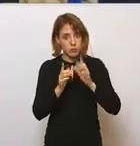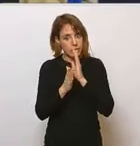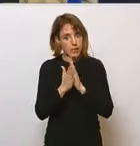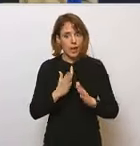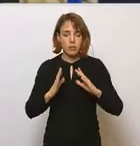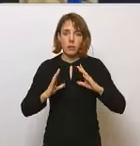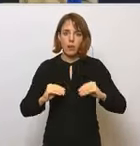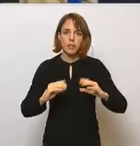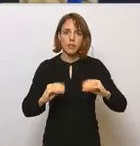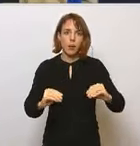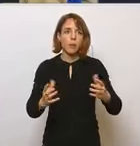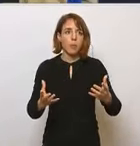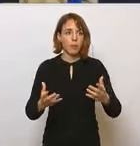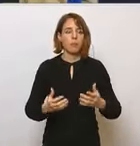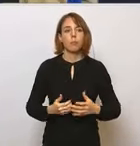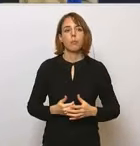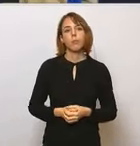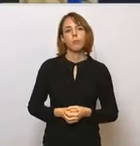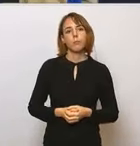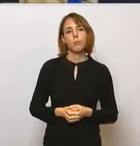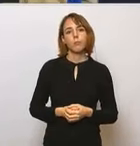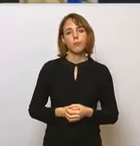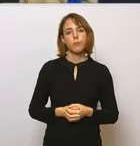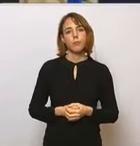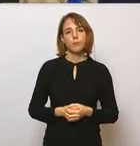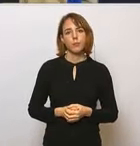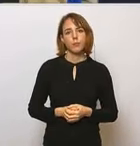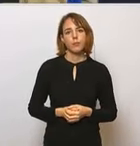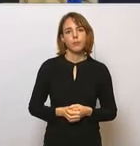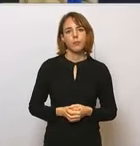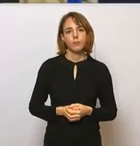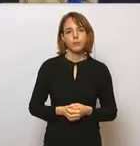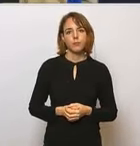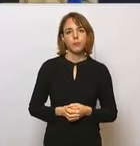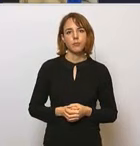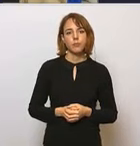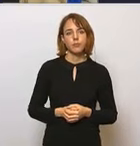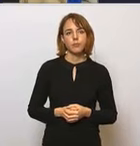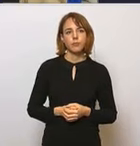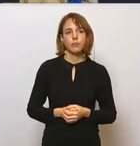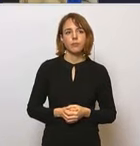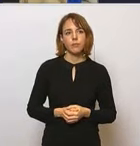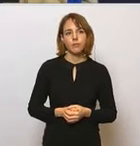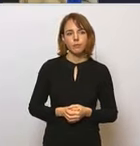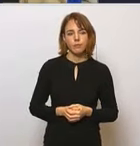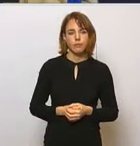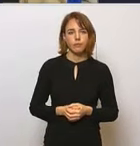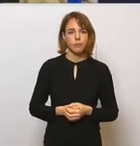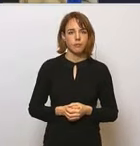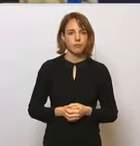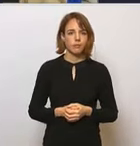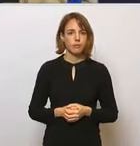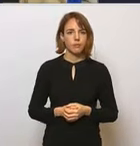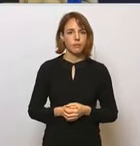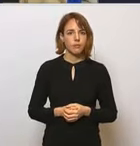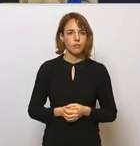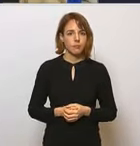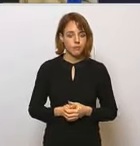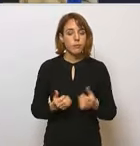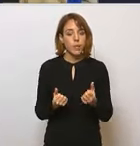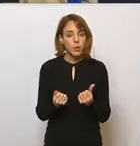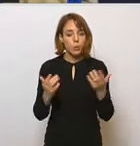directement. Il y a beaucoup, alors sur le nombre de